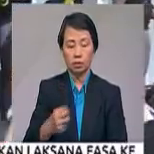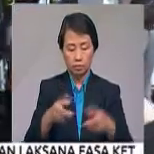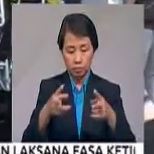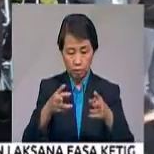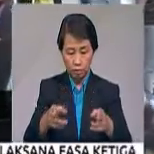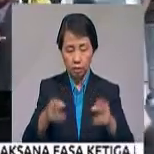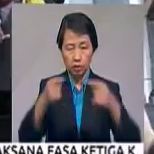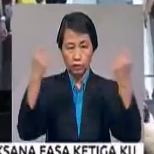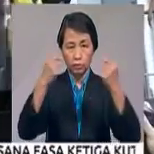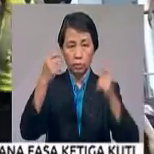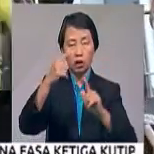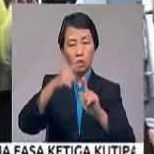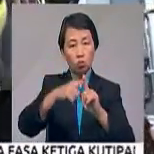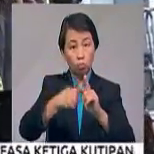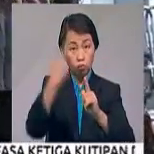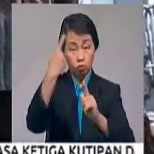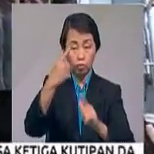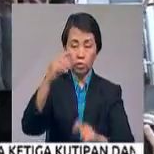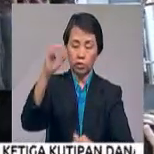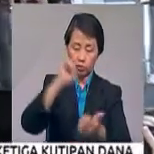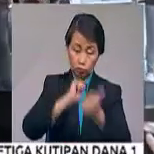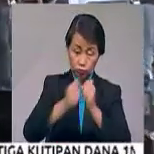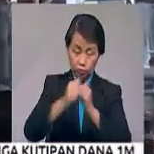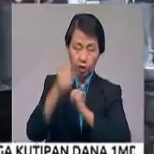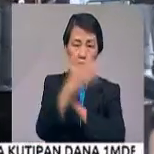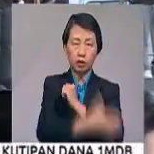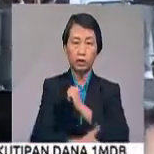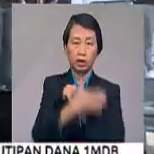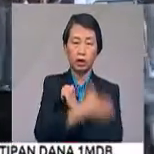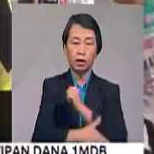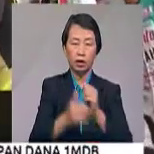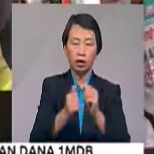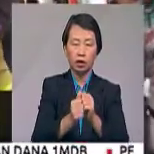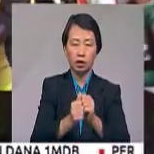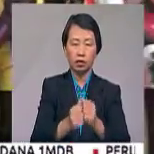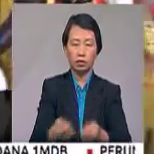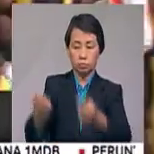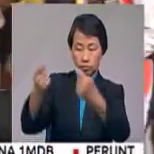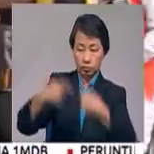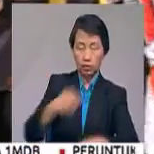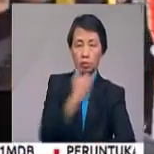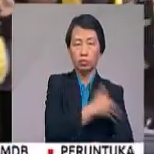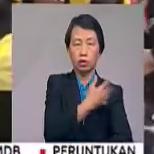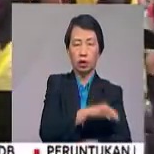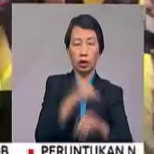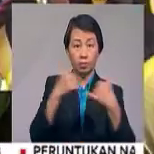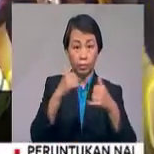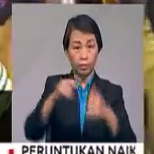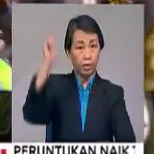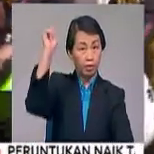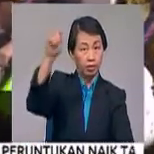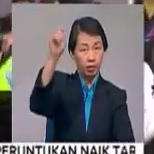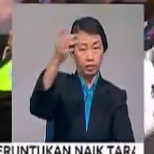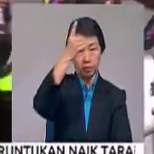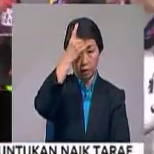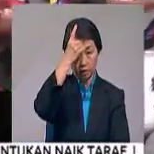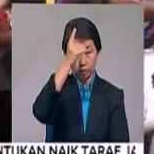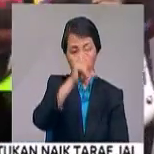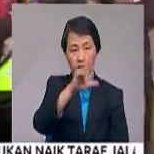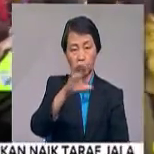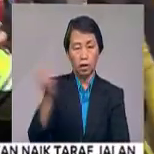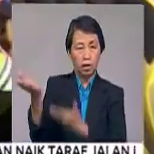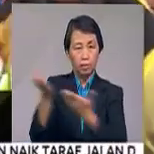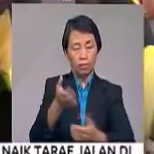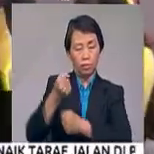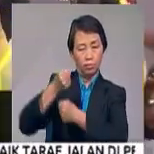merasmikan sambutan Bulan Sukan Negara 2019 dengan simbolik perasmian kehadiran bekas jago badminton negara Datuk Lee Chong Wei membawa bendera